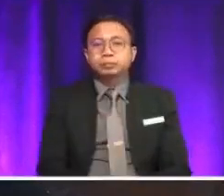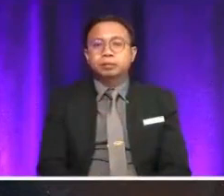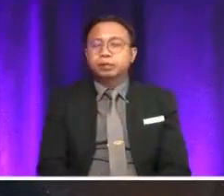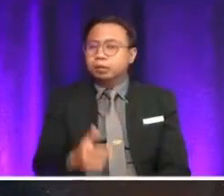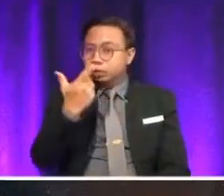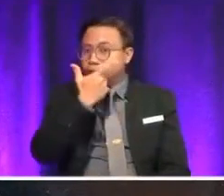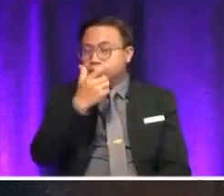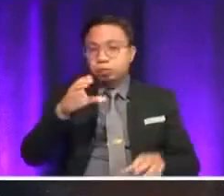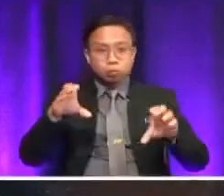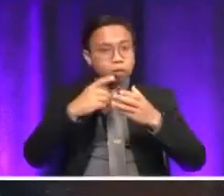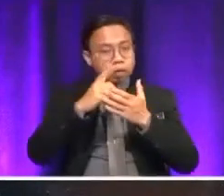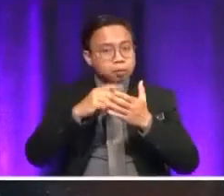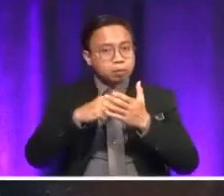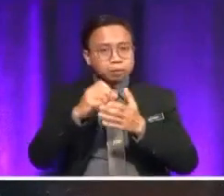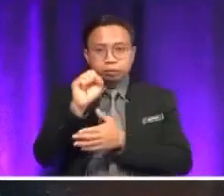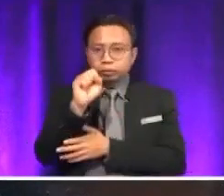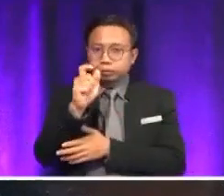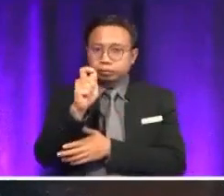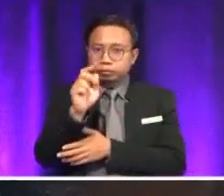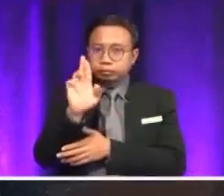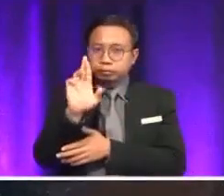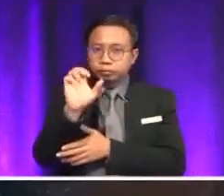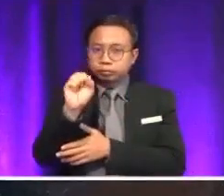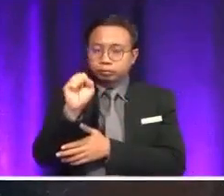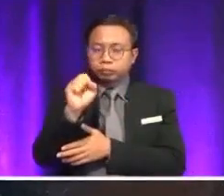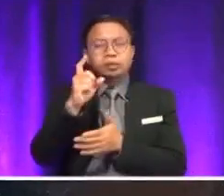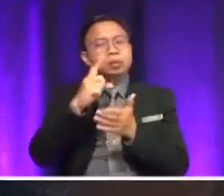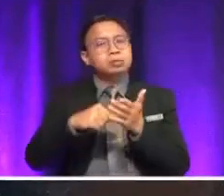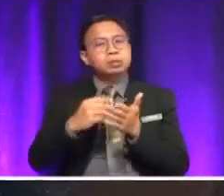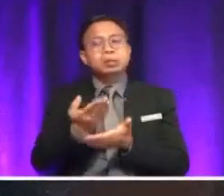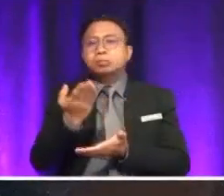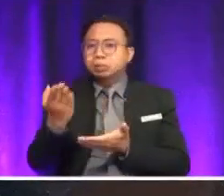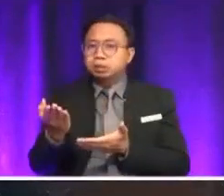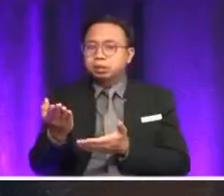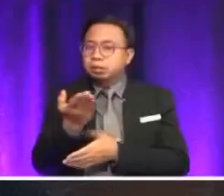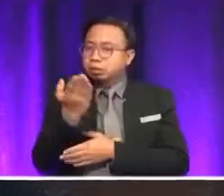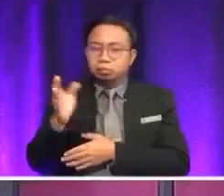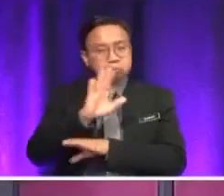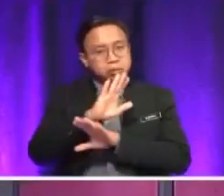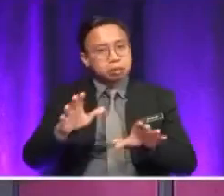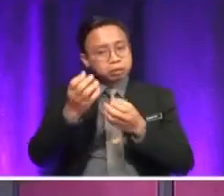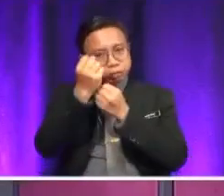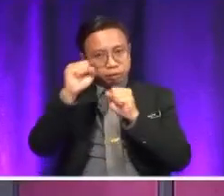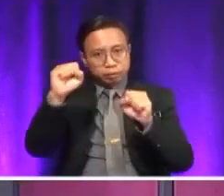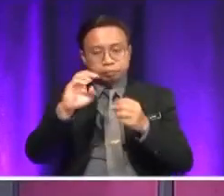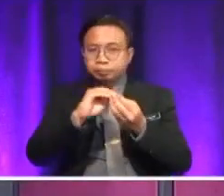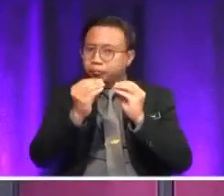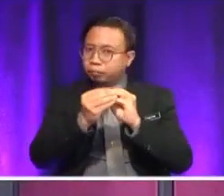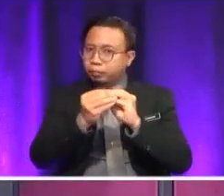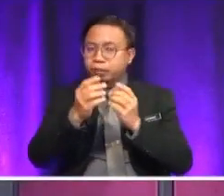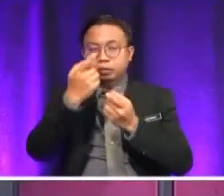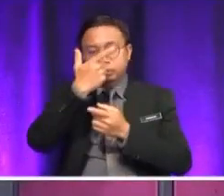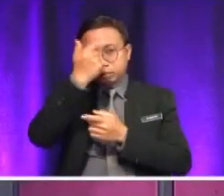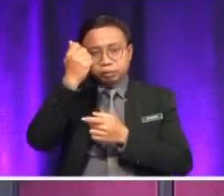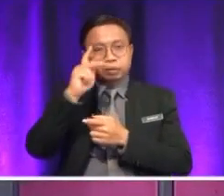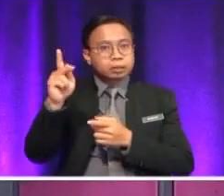nak buat apa-apa. Dia dah stres, dia memikirkan tadi tu. Aku benda ni tak siap lagi ni. Okey, dan juga masalah itu menyebabkan emosi